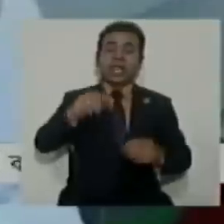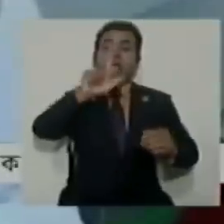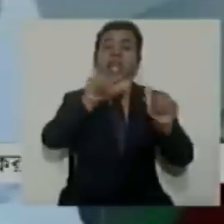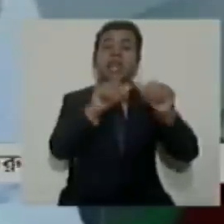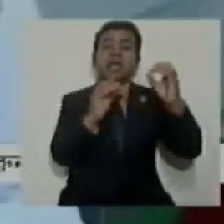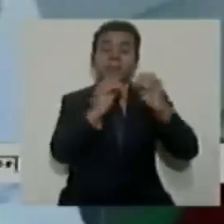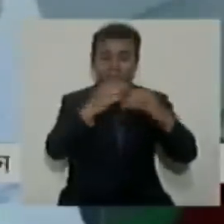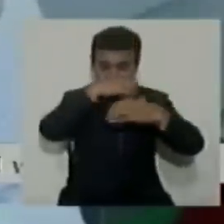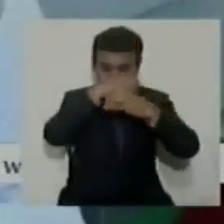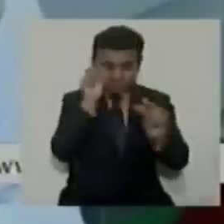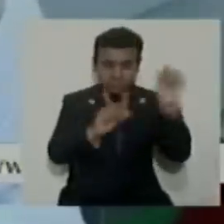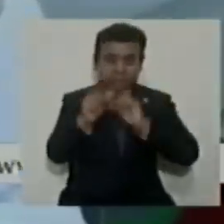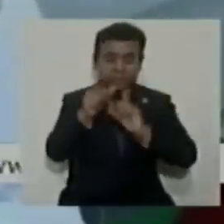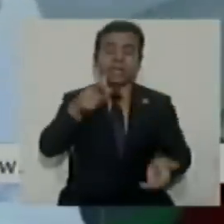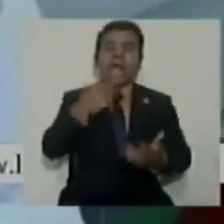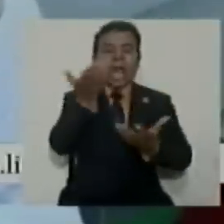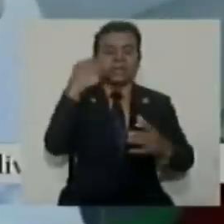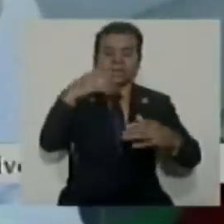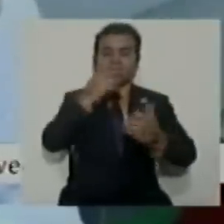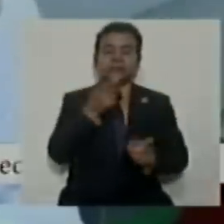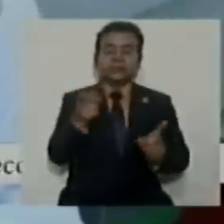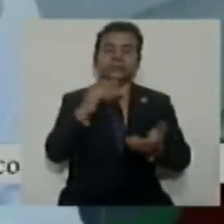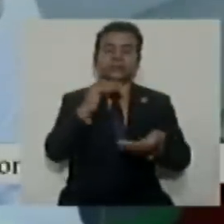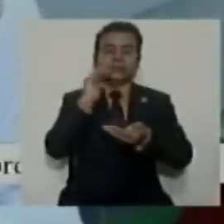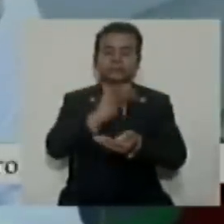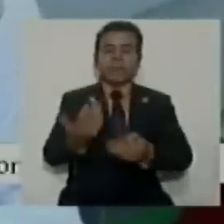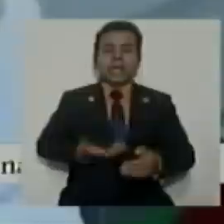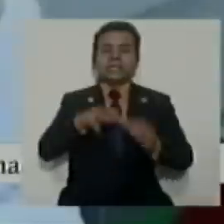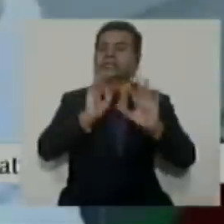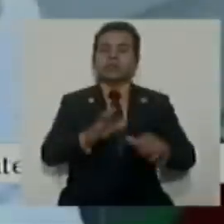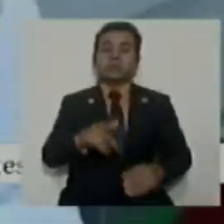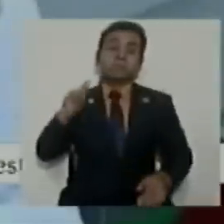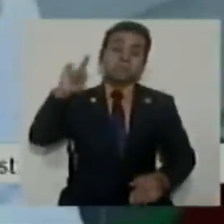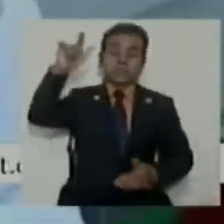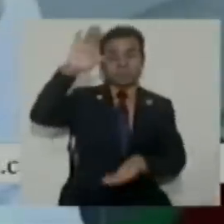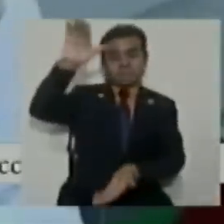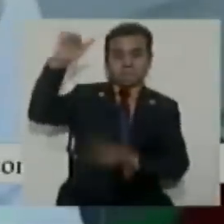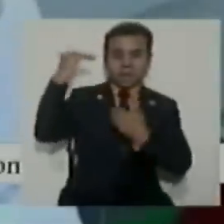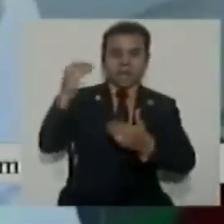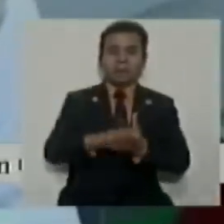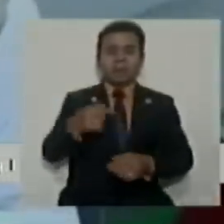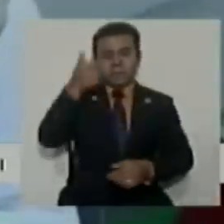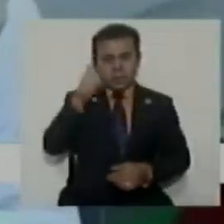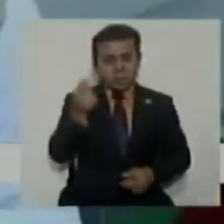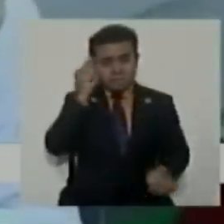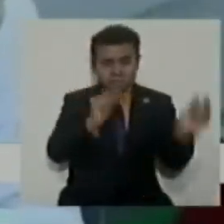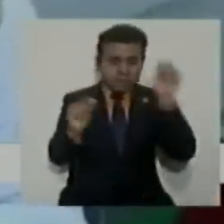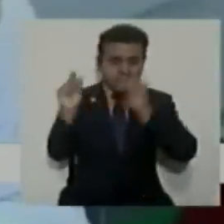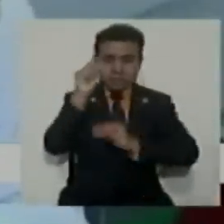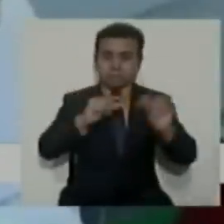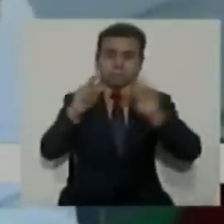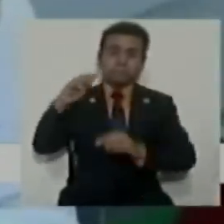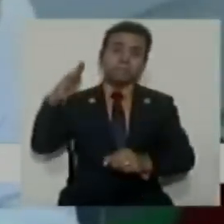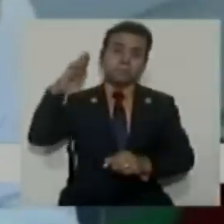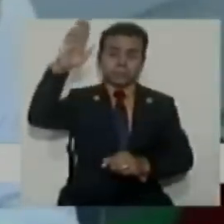বিভিন্ন উপায়ে বিভিন্নভাবে এই ল্যাবগুলো স্থাপন করেছি এবং টেস্টিং